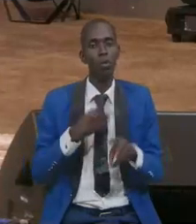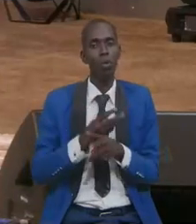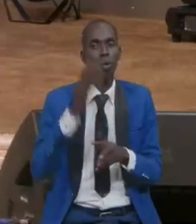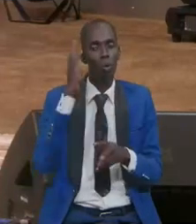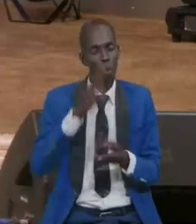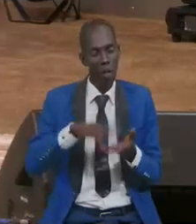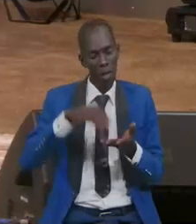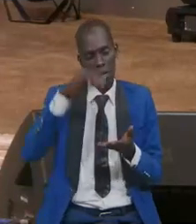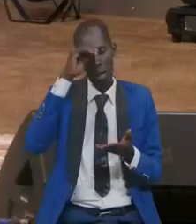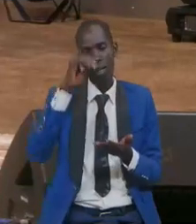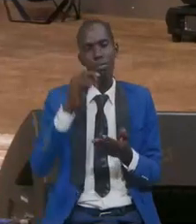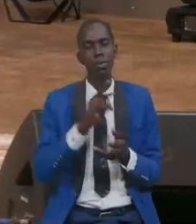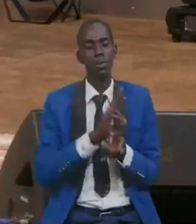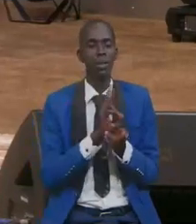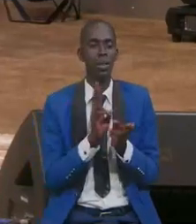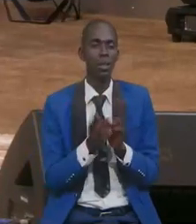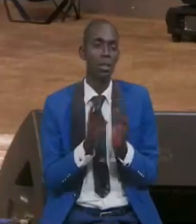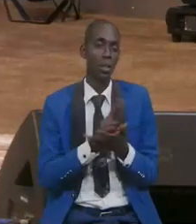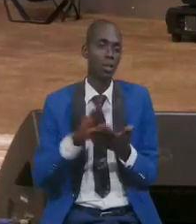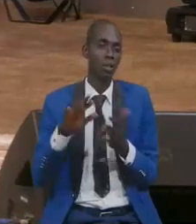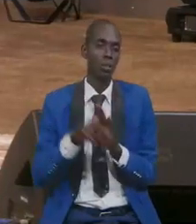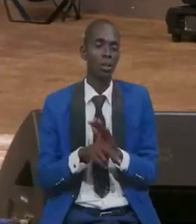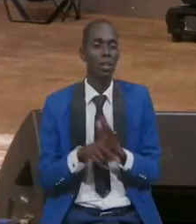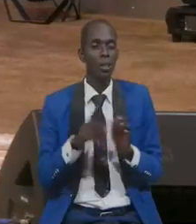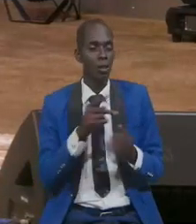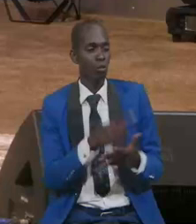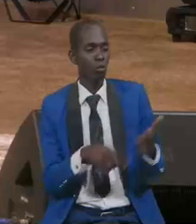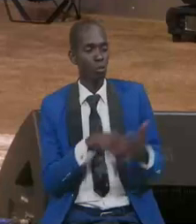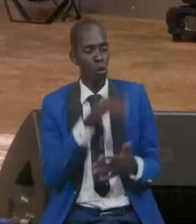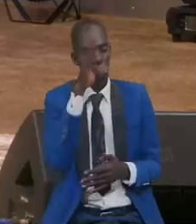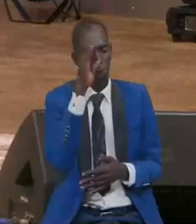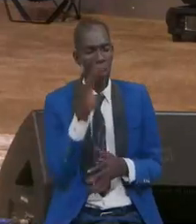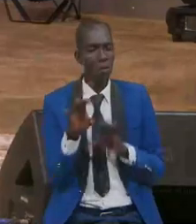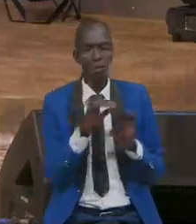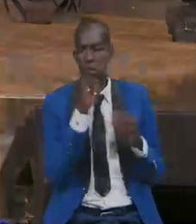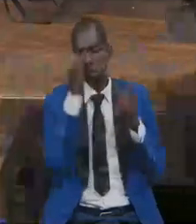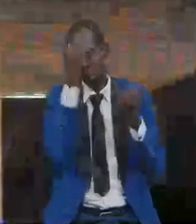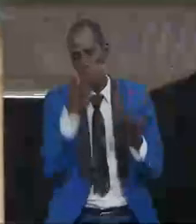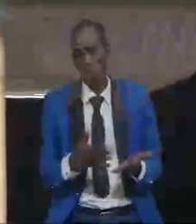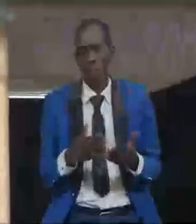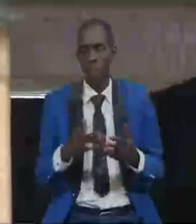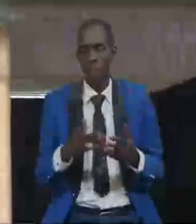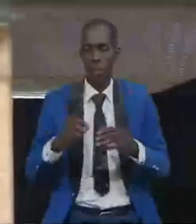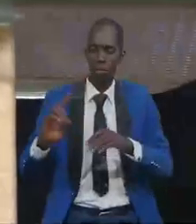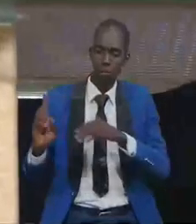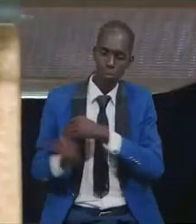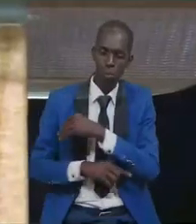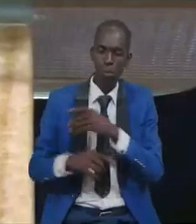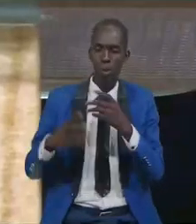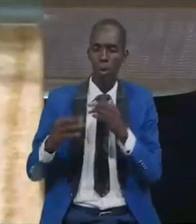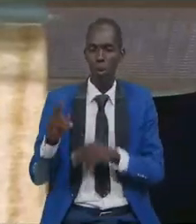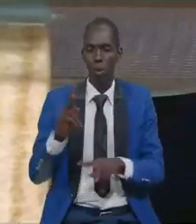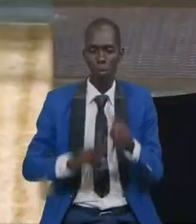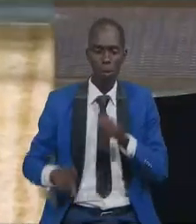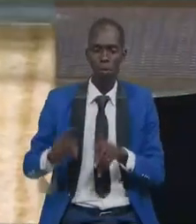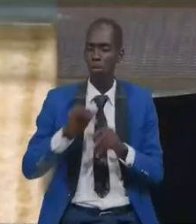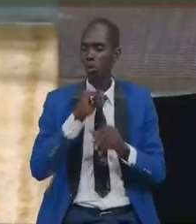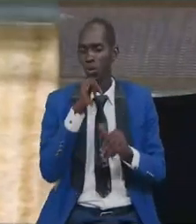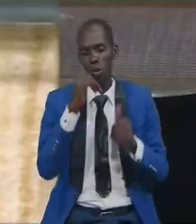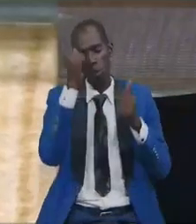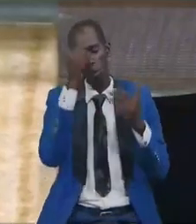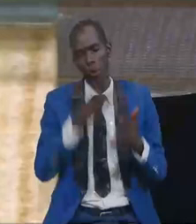changer. Le châtiment des hommes ne pouvait pas les changer. L'opinion des hommes, les idées des hommes, les gens